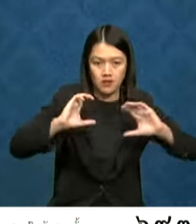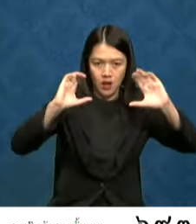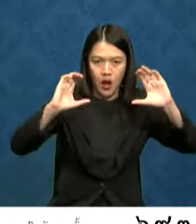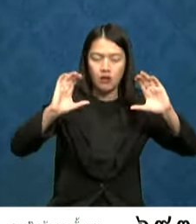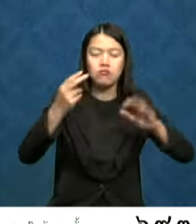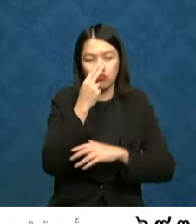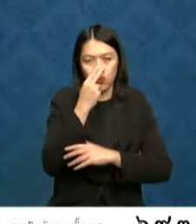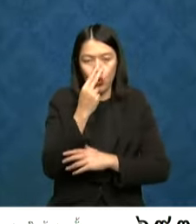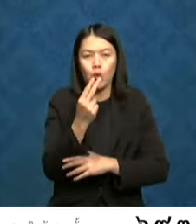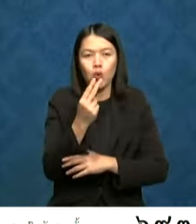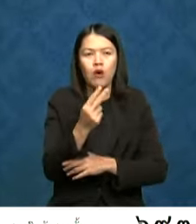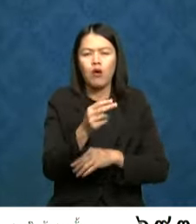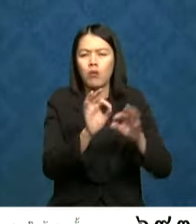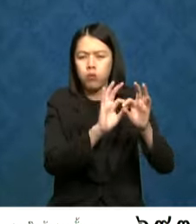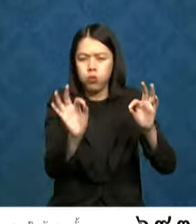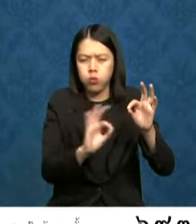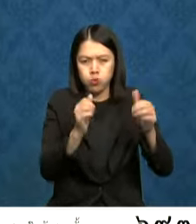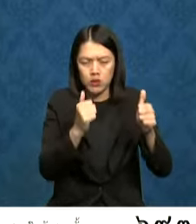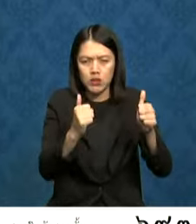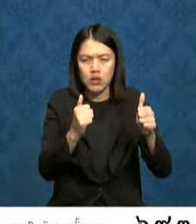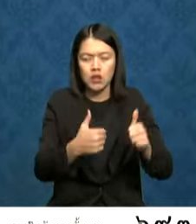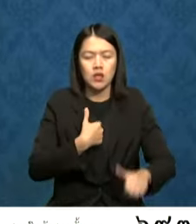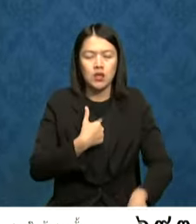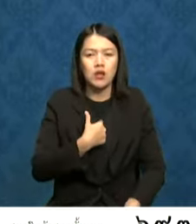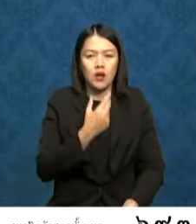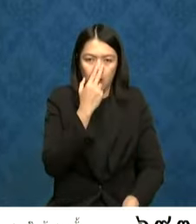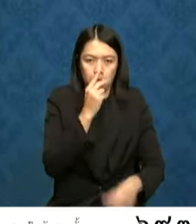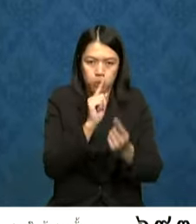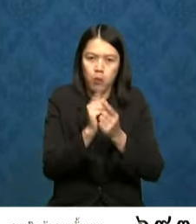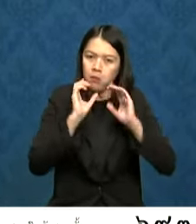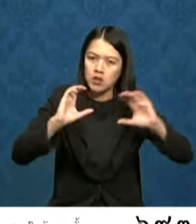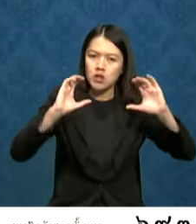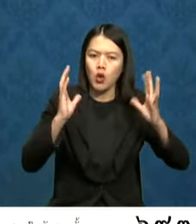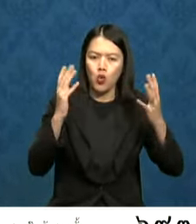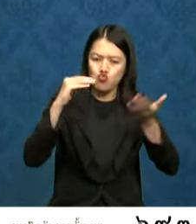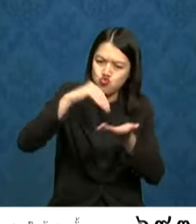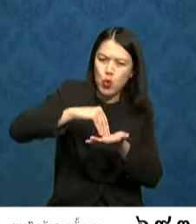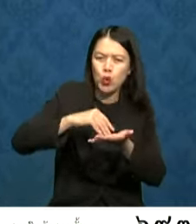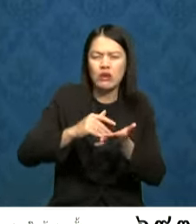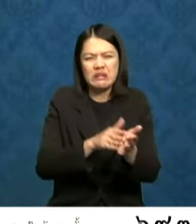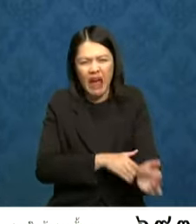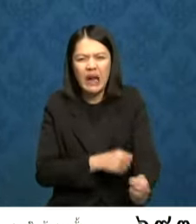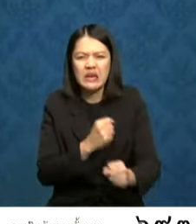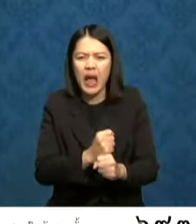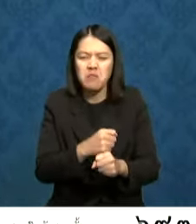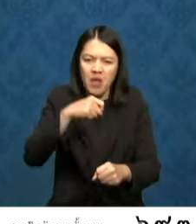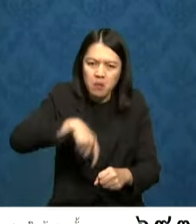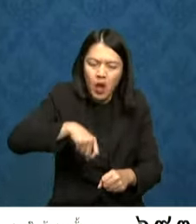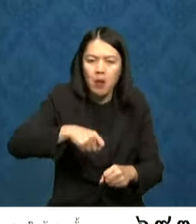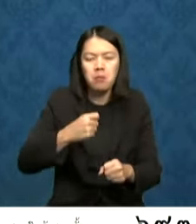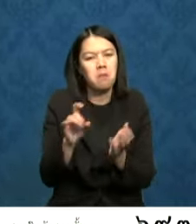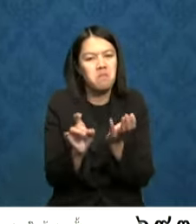ทายนะคะท่านเขียนไว้ดีนะคะว่าเเรากำลังเจอกับรัฐราชการรวมศูนยอุ้ยอ้ายซ้ำซ้อนไร้